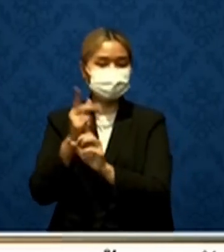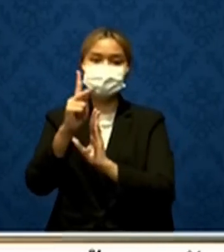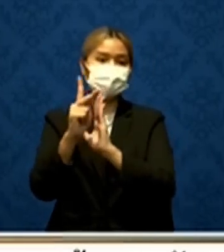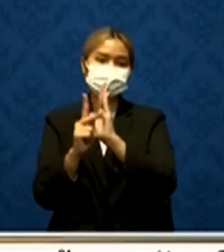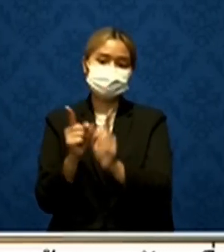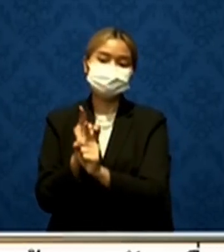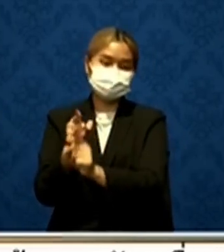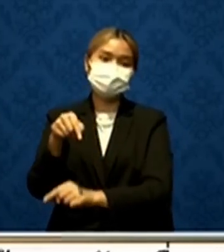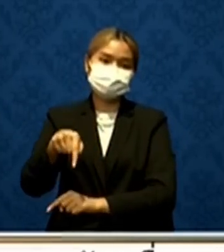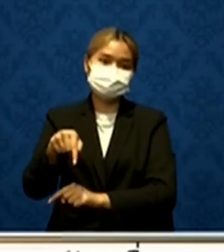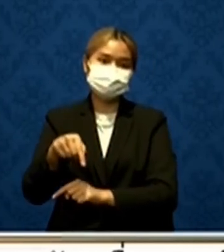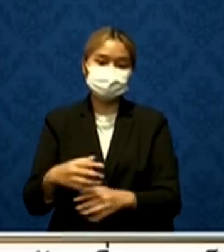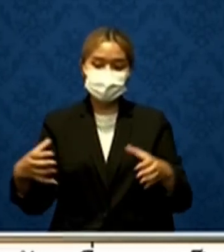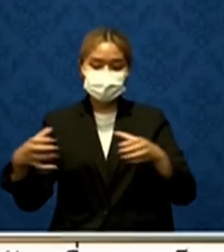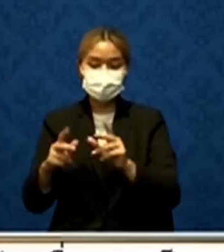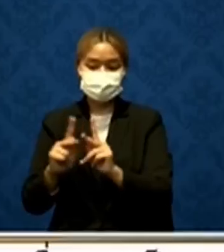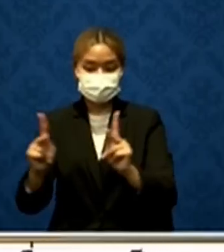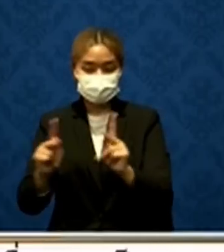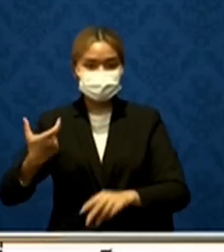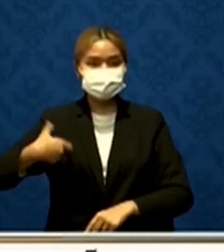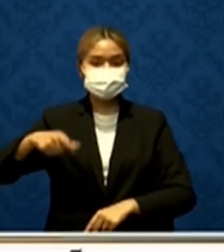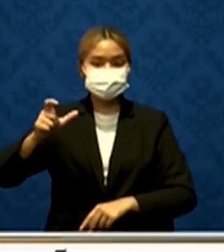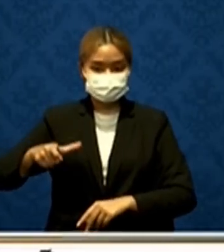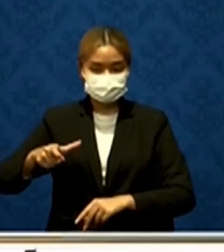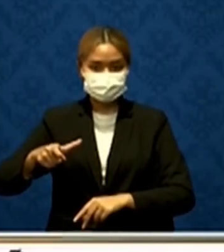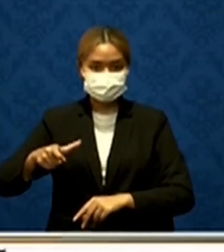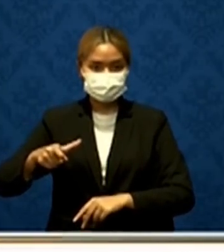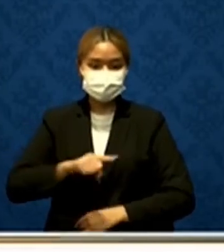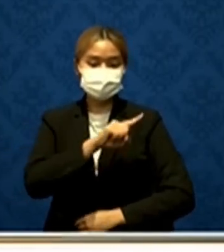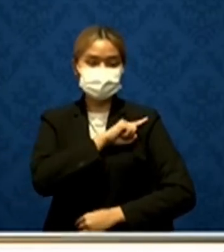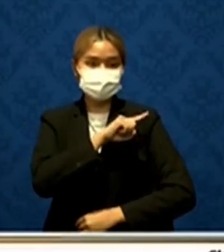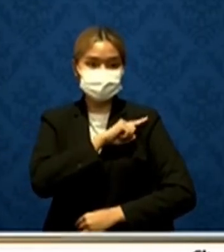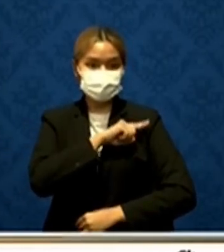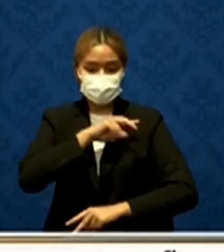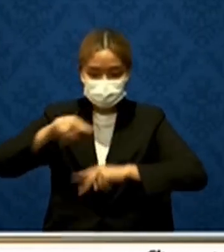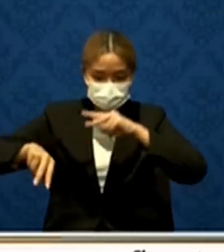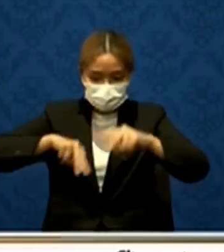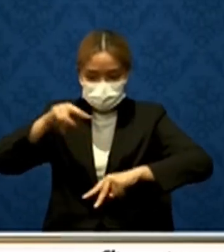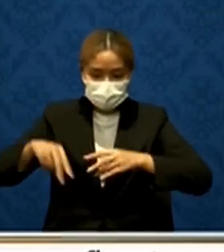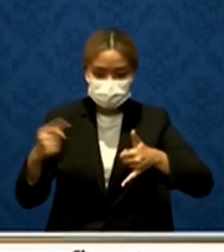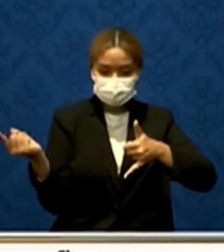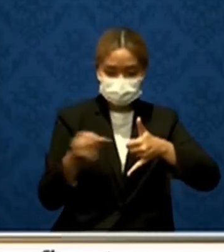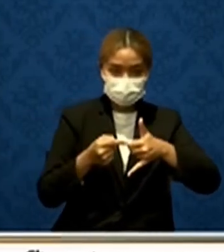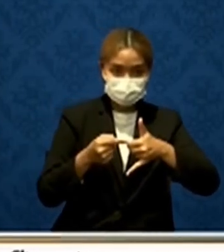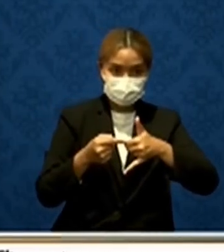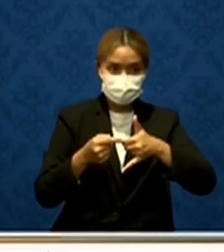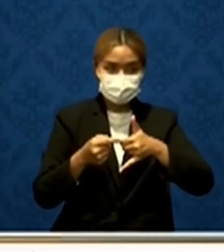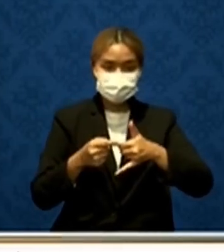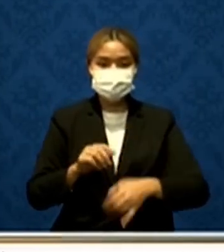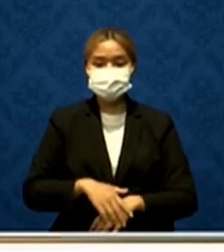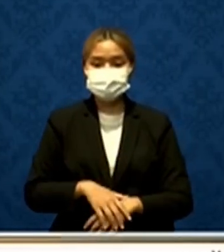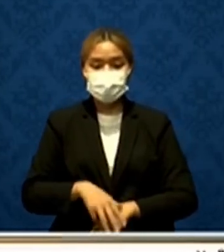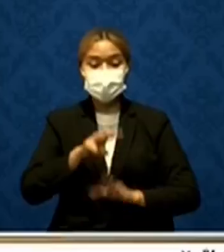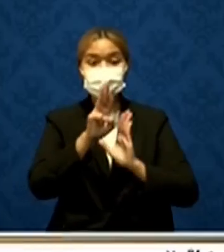และคณะกรรมการกฤษฎีกาตอบบ้างอำนาจหน้าที่เป็นของปลัดสำนักนายกโดยให้สามารถนำผลการสอบสวนของอ.ก.ค.ศ.